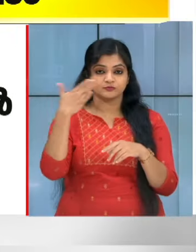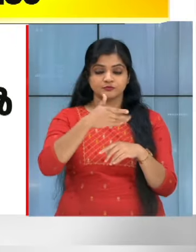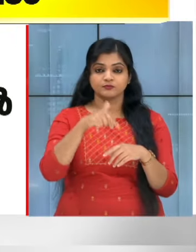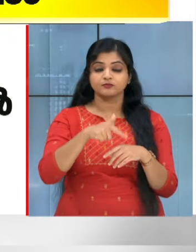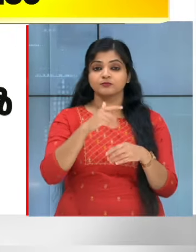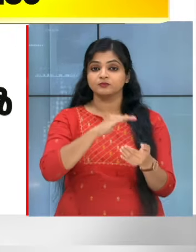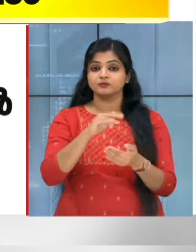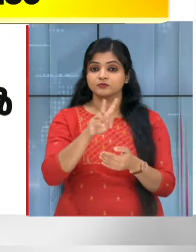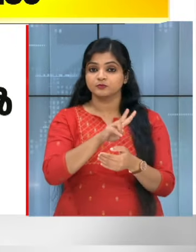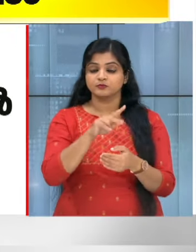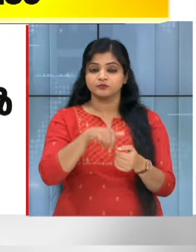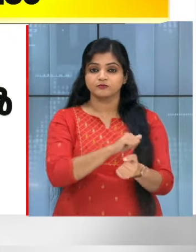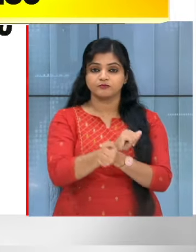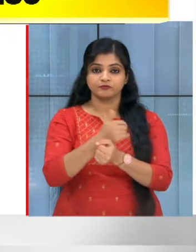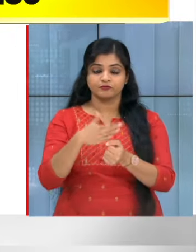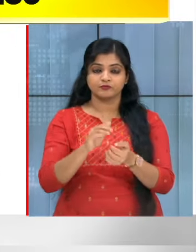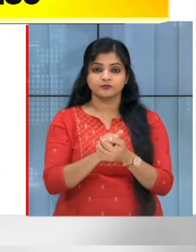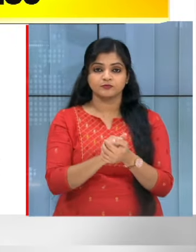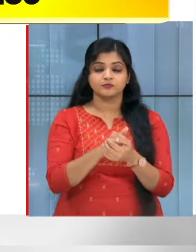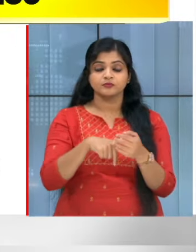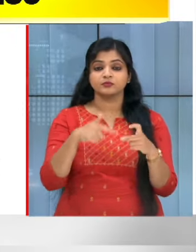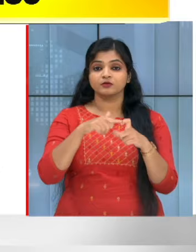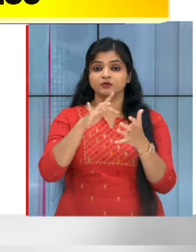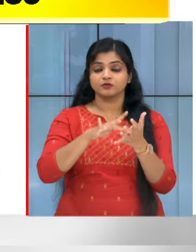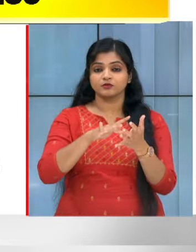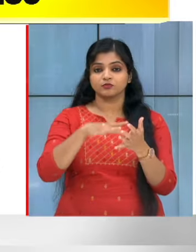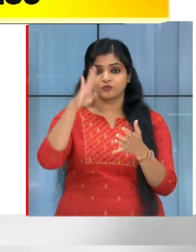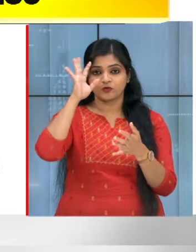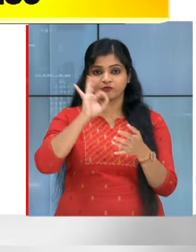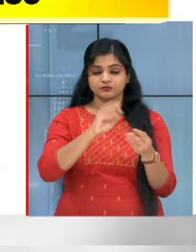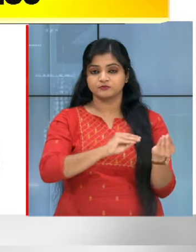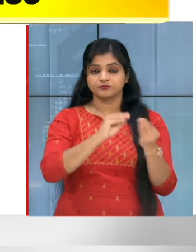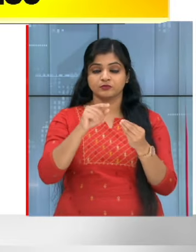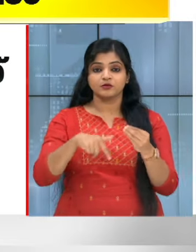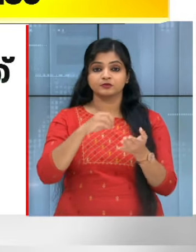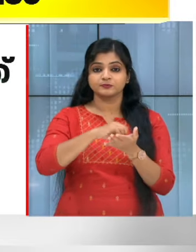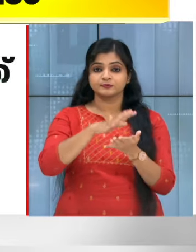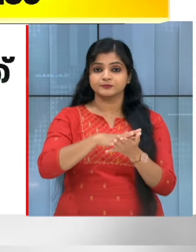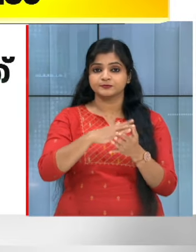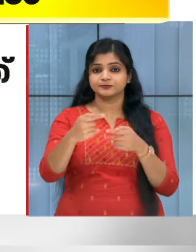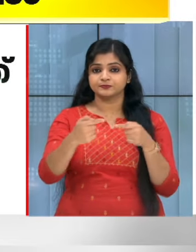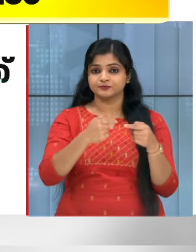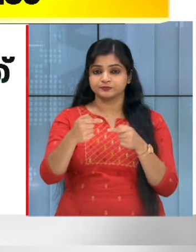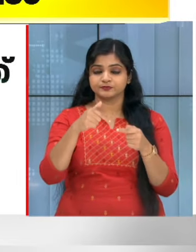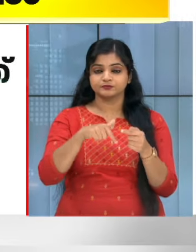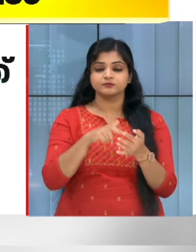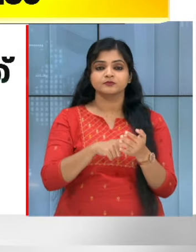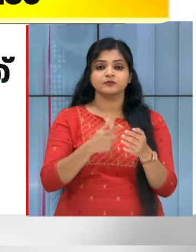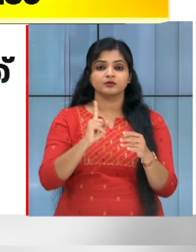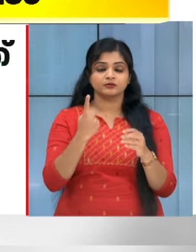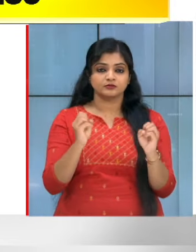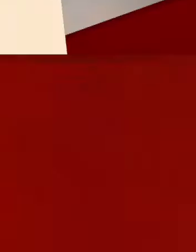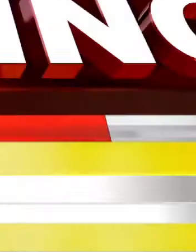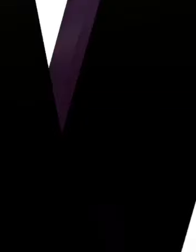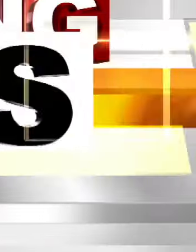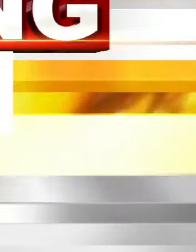കസ്റ്റഡിയിലെടുക്കുകയായിരുന്നു. പിന്നീട് ഇവരെ ഏനാത്ത് പോലീസിന് കൈമാറി. ഏനാത്ത് സ്റ്റേഷൻ പരിധിയിലാണ് വസ്തുതർക്കവുമായി ബന്ധപ്പെട്ടുള്ള അക്രമം ആദ്യമുണ്ടായത്. ഇതിൻ്റെ പക തീർക്കാനാണ് ഒരു